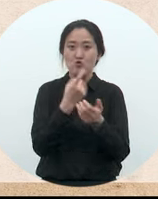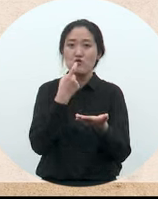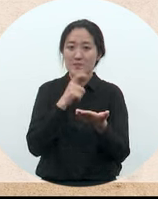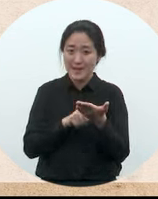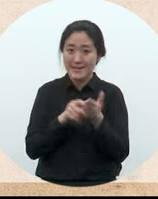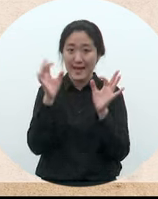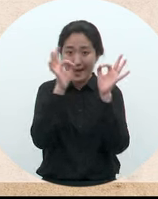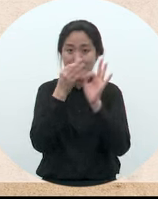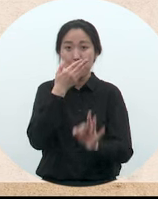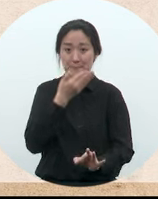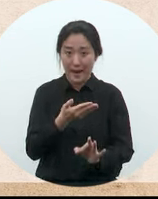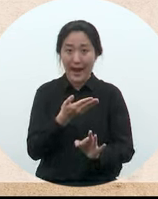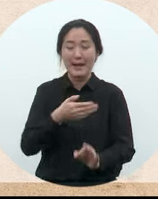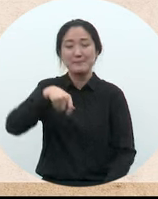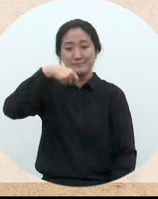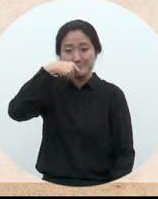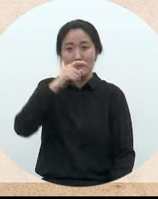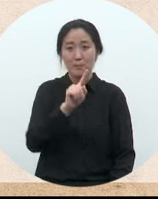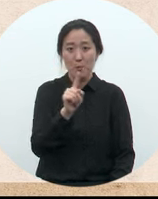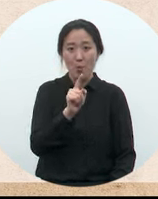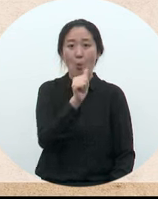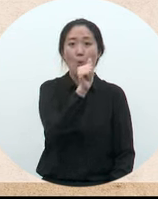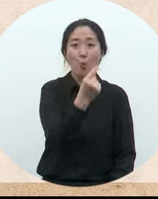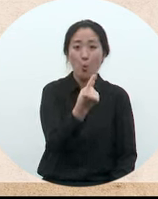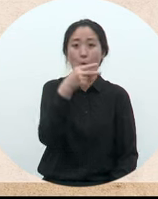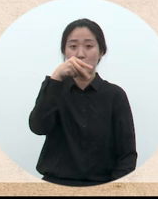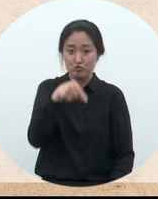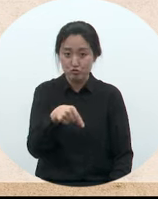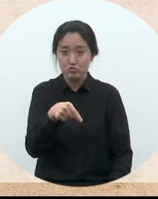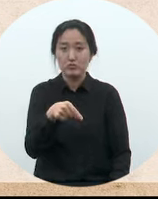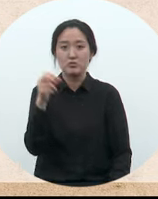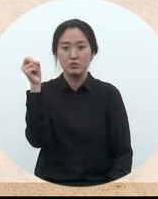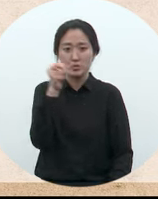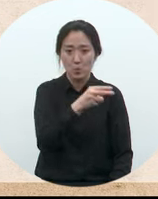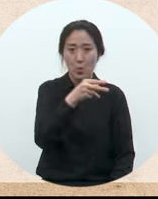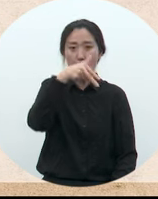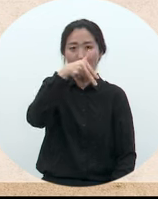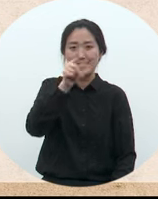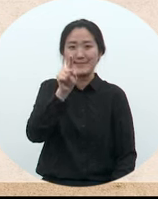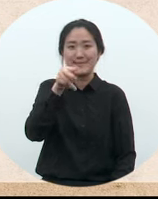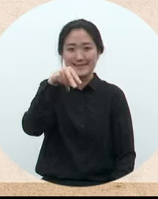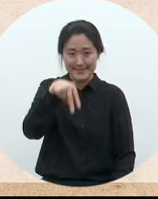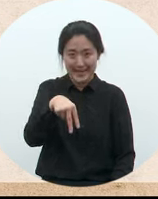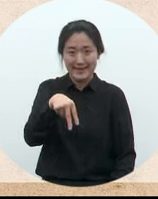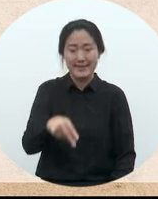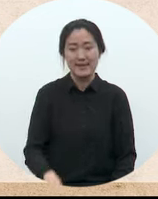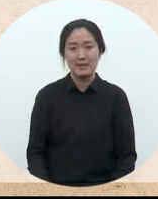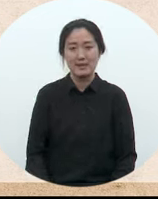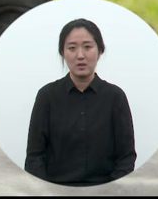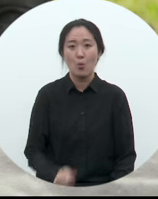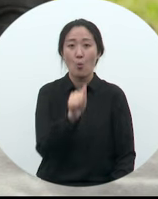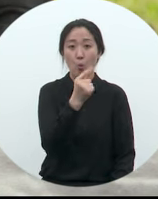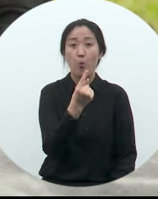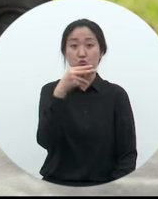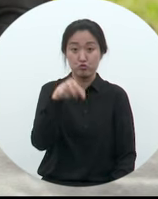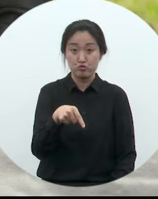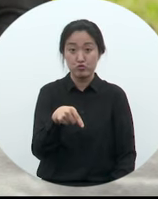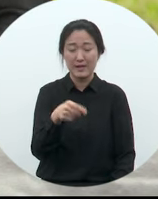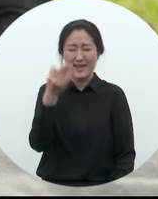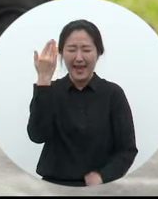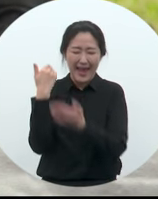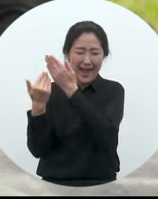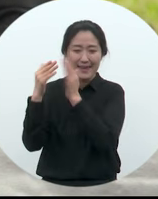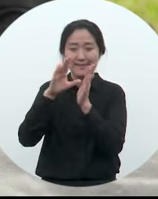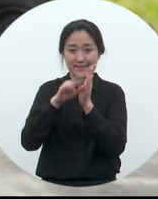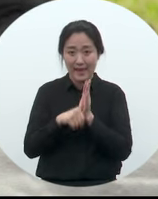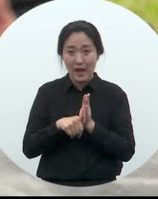발육에 좋은, 우리가 쉽게 구할 수 있는 재료 중에 도움이 되는 음식으로는 호두하고 잣을 꼽을 수가 있는데요. 이 호두 같은